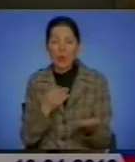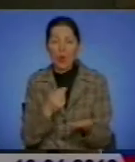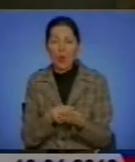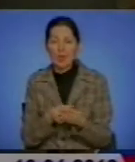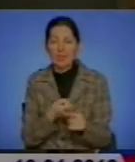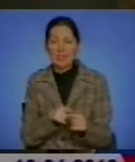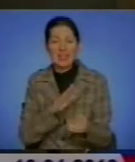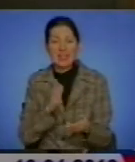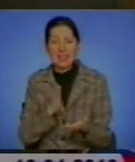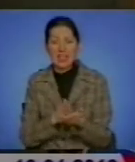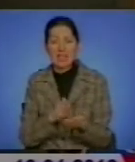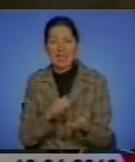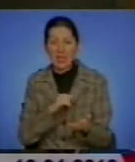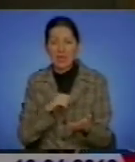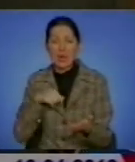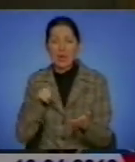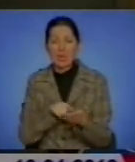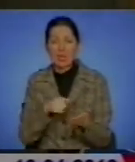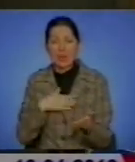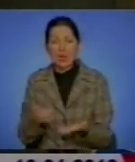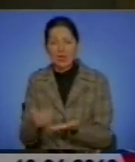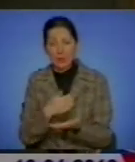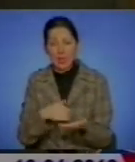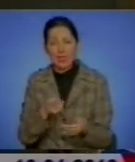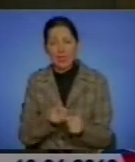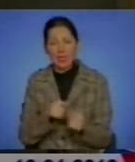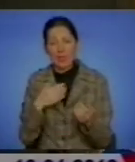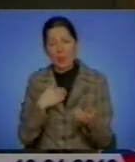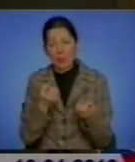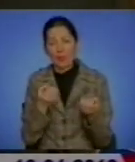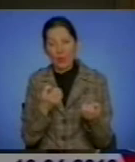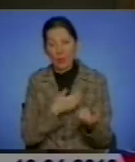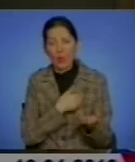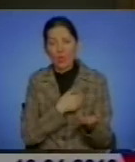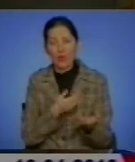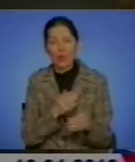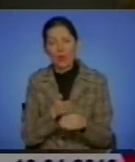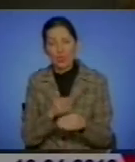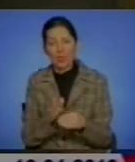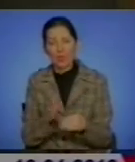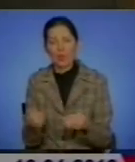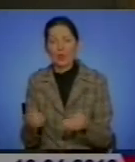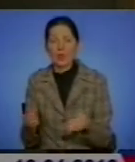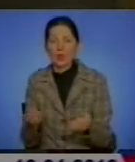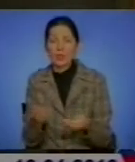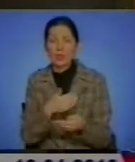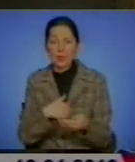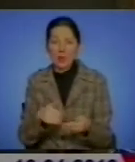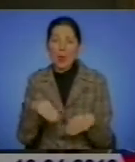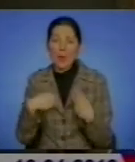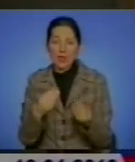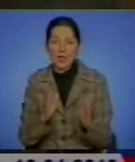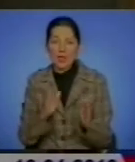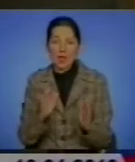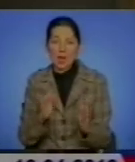це не є самоціль, щоб ми збирали це на цей, але ми хочемо якусь частинку, яка зібрана, передати, хай це буде наша, так